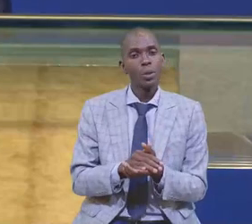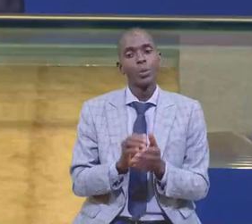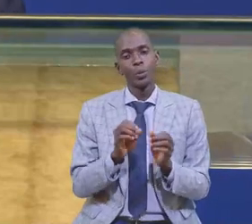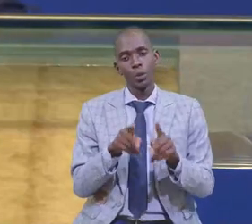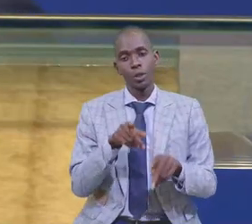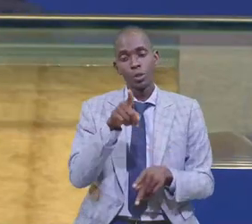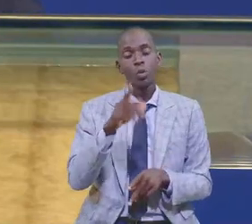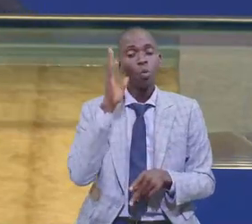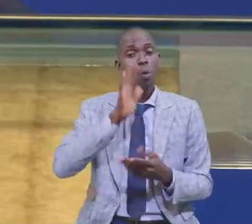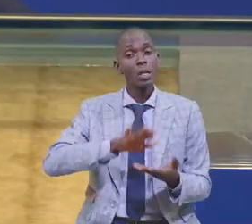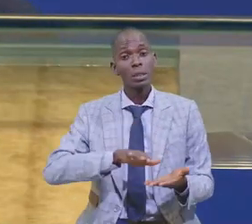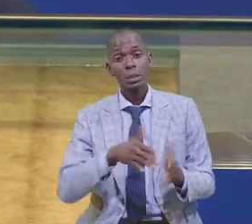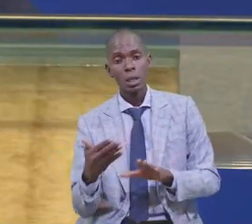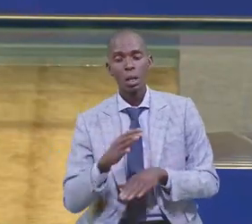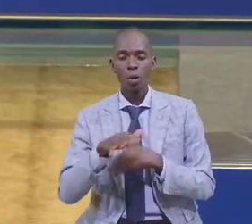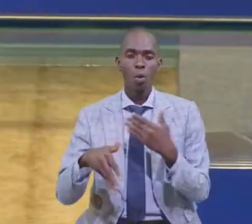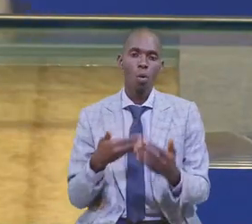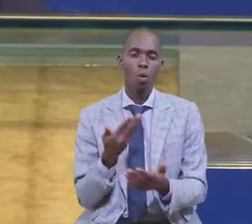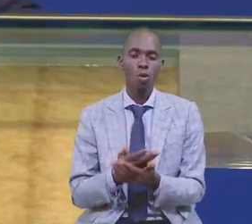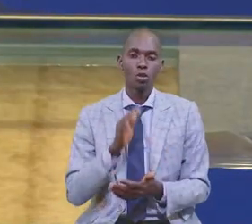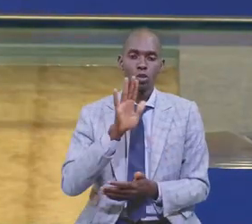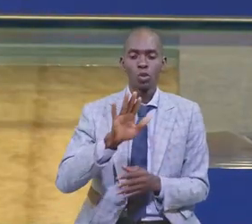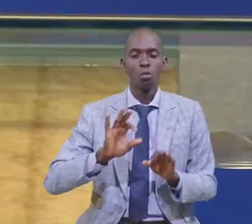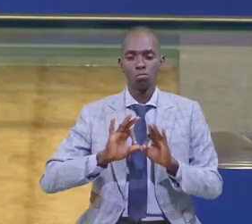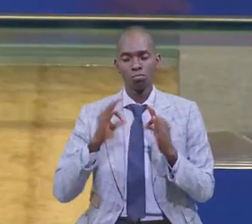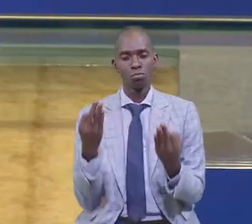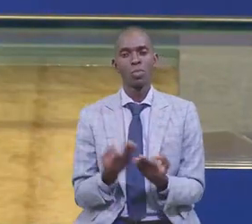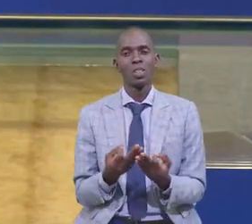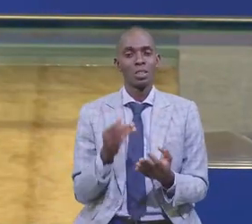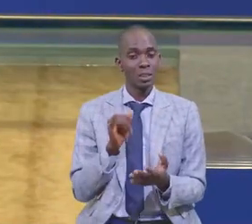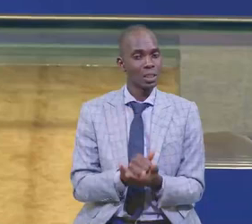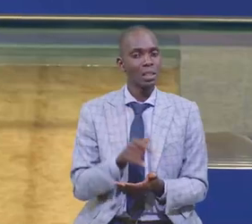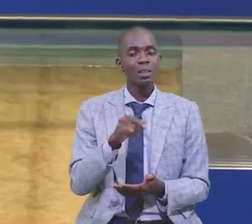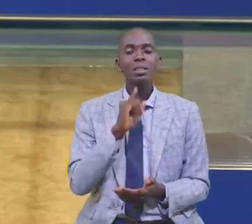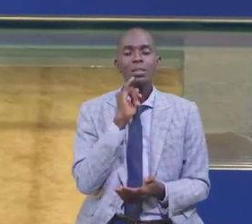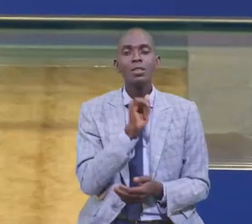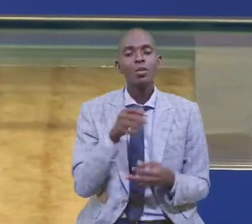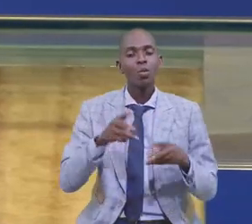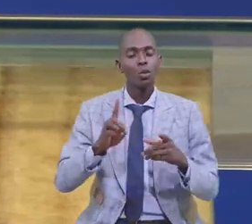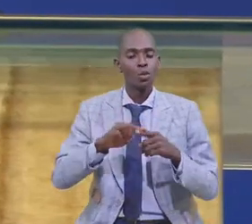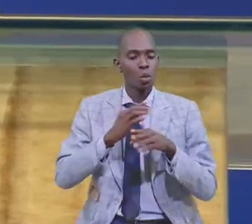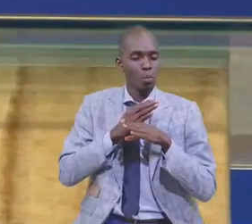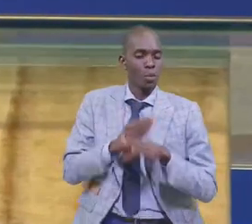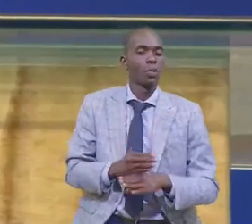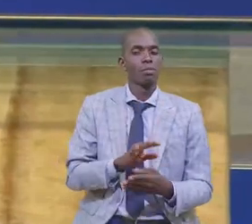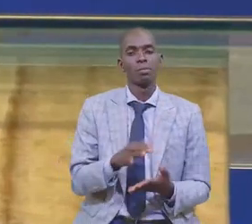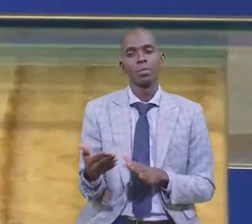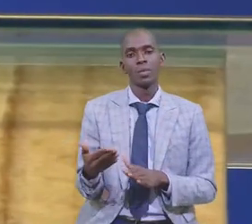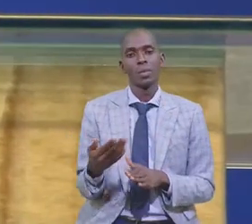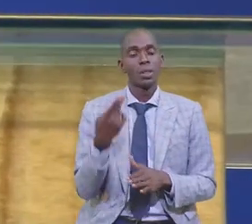toi et tout ce qui t'appartient. Ça, c'est la mort évitable. Il